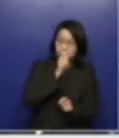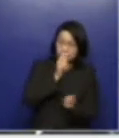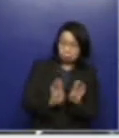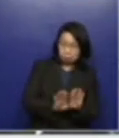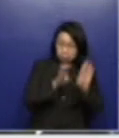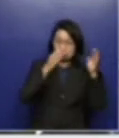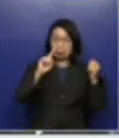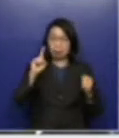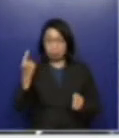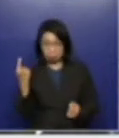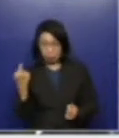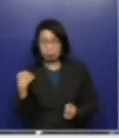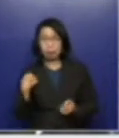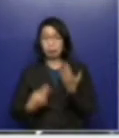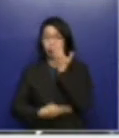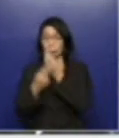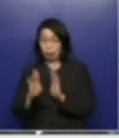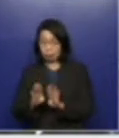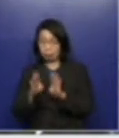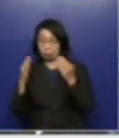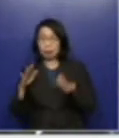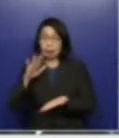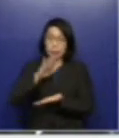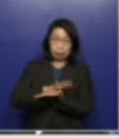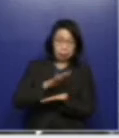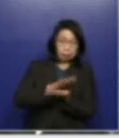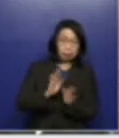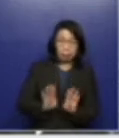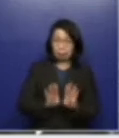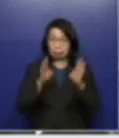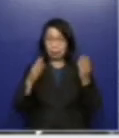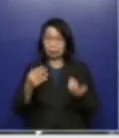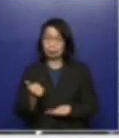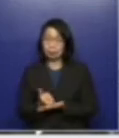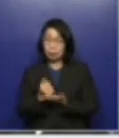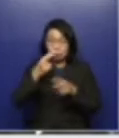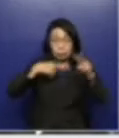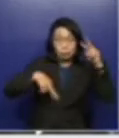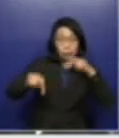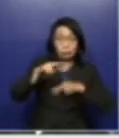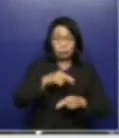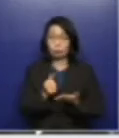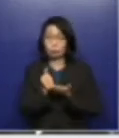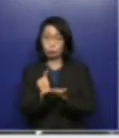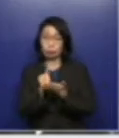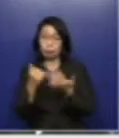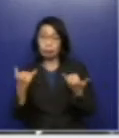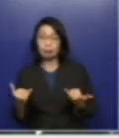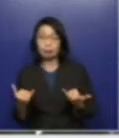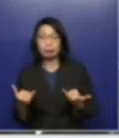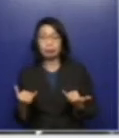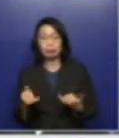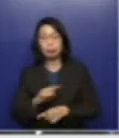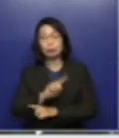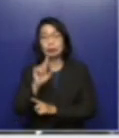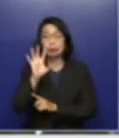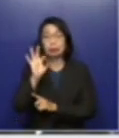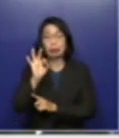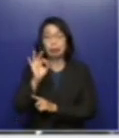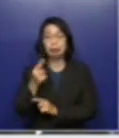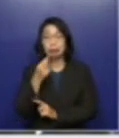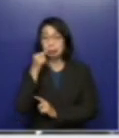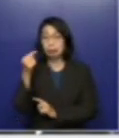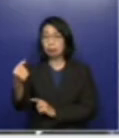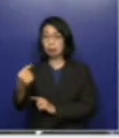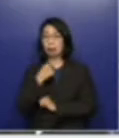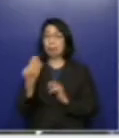ในการที่จะไปดูแลเด็กนักเรียนไปดูแลแขกหยุดชะงักหมดจำ